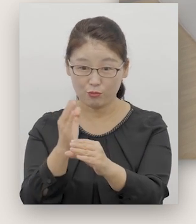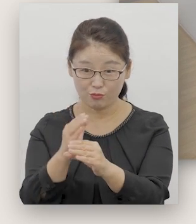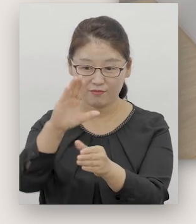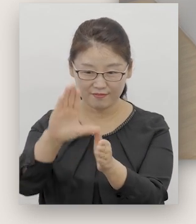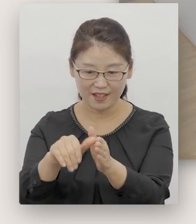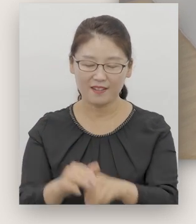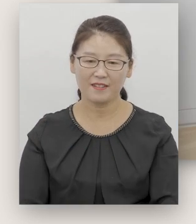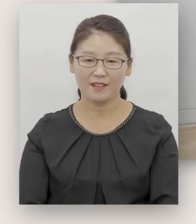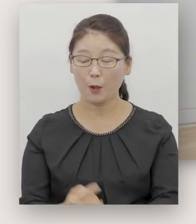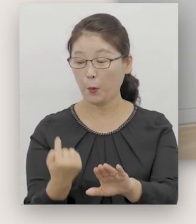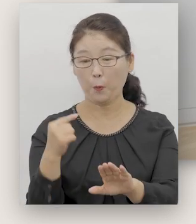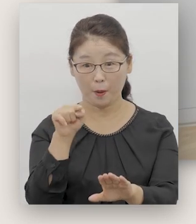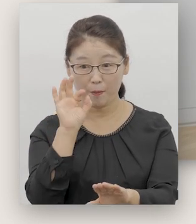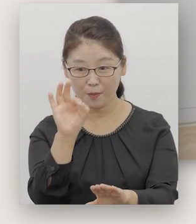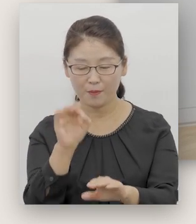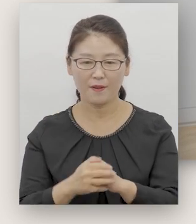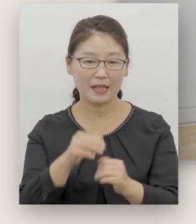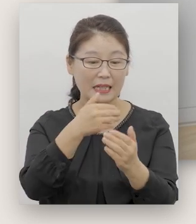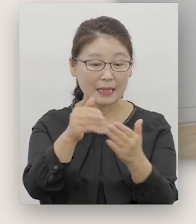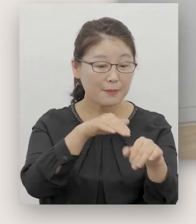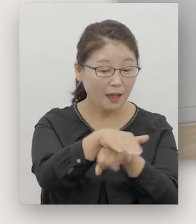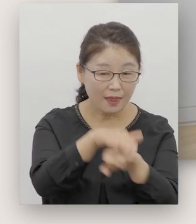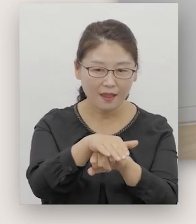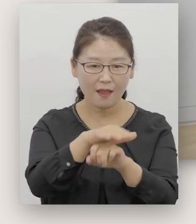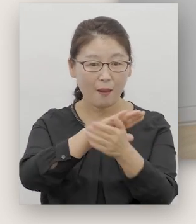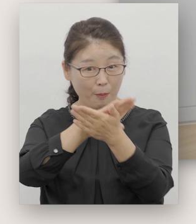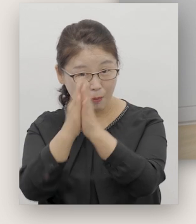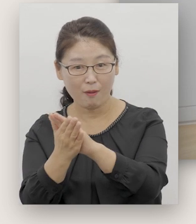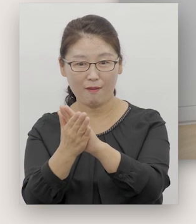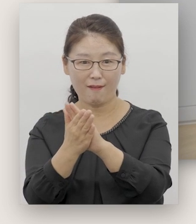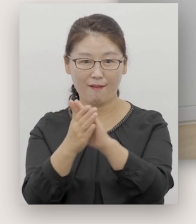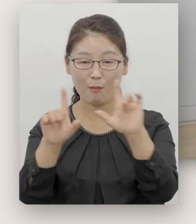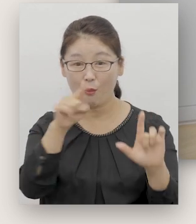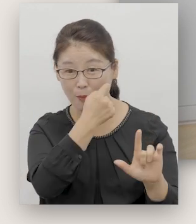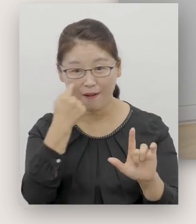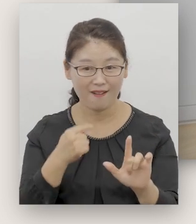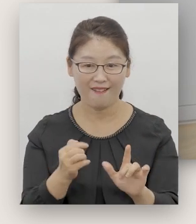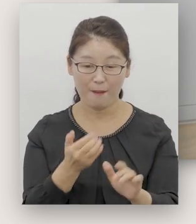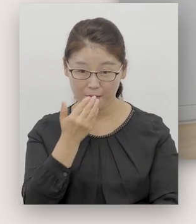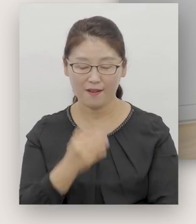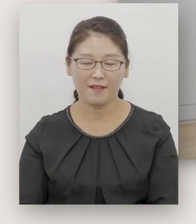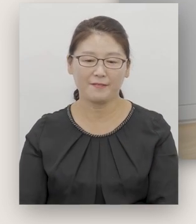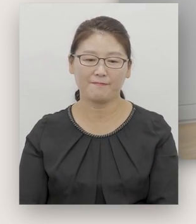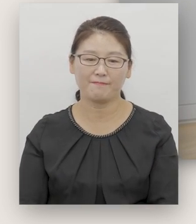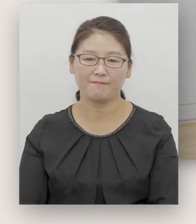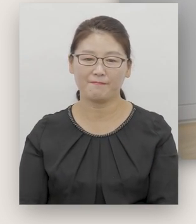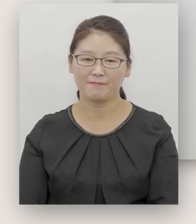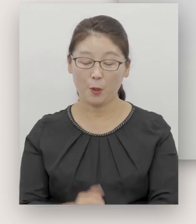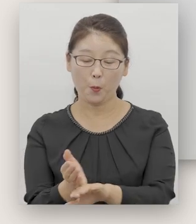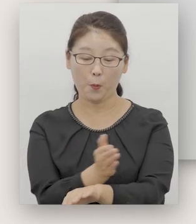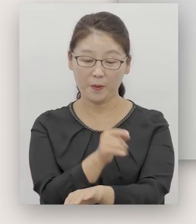거예요. 저기 앞에서 굉장히 아주 잘 그렸던 교회의 그런 사실적인 묘사부터